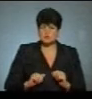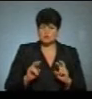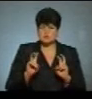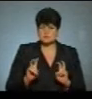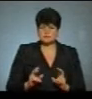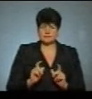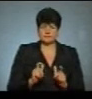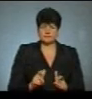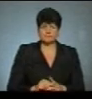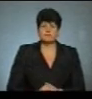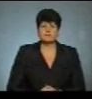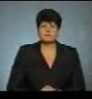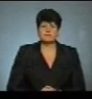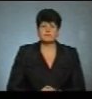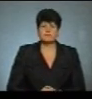карантині?